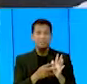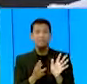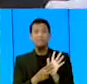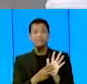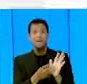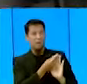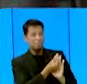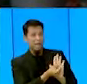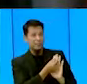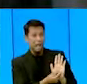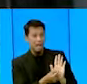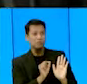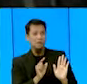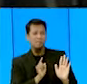swasta.